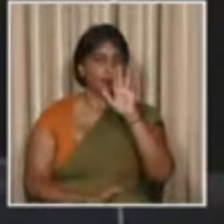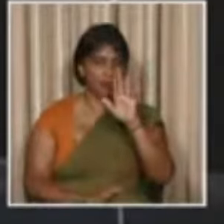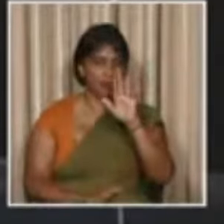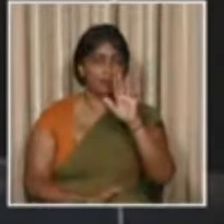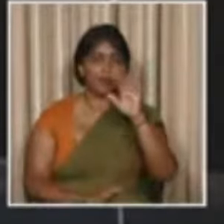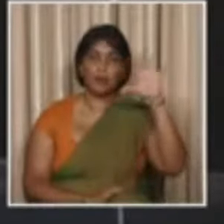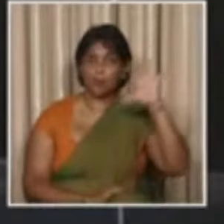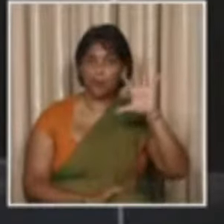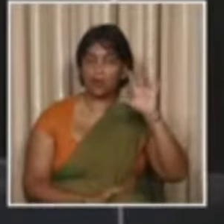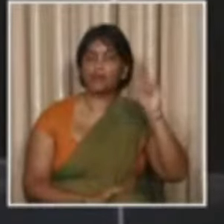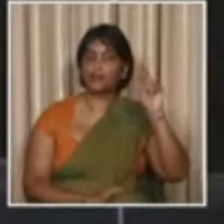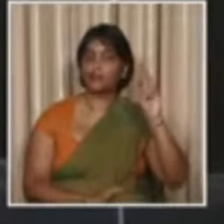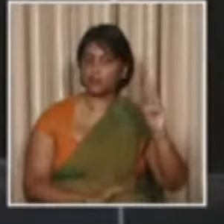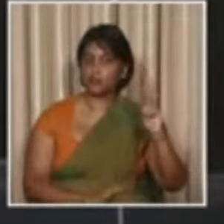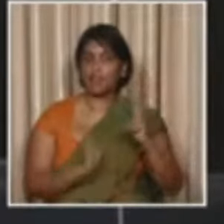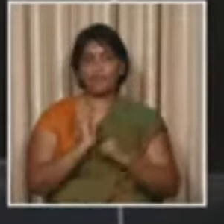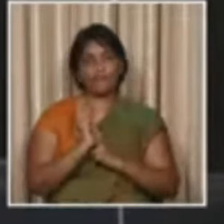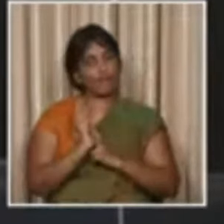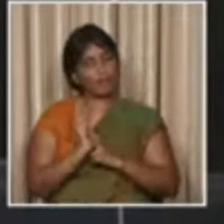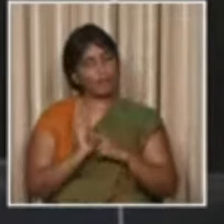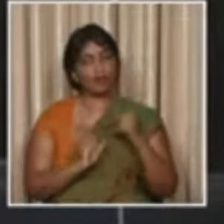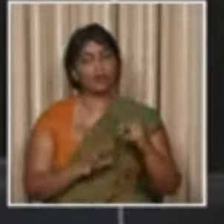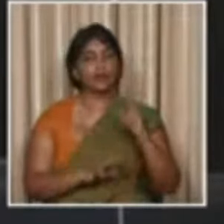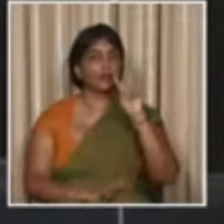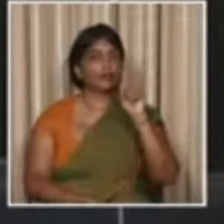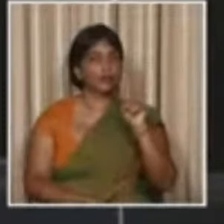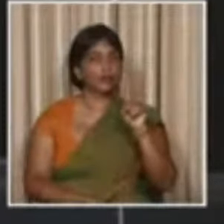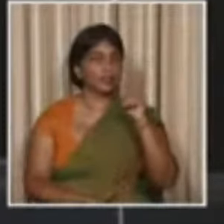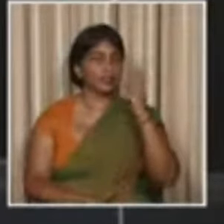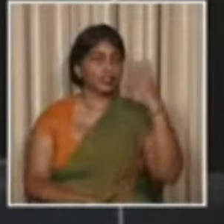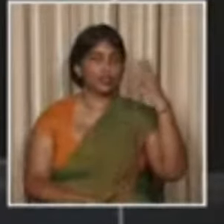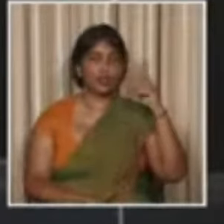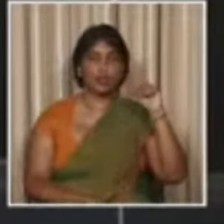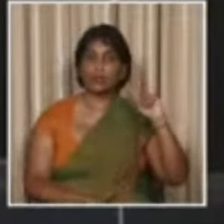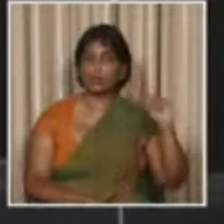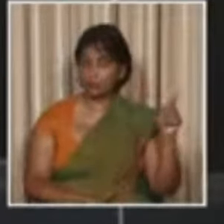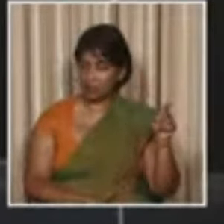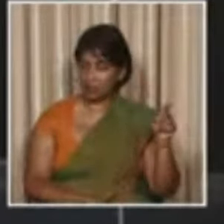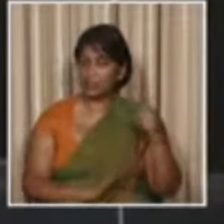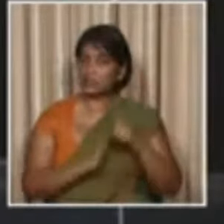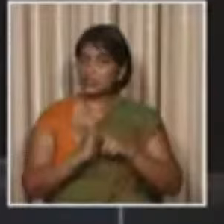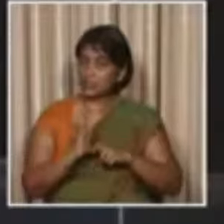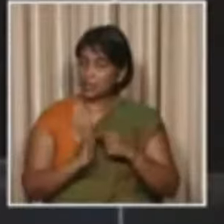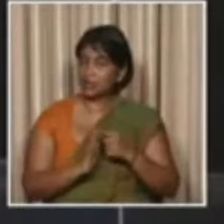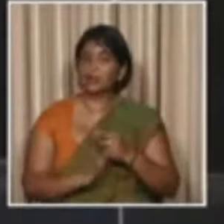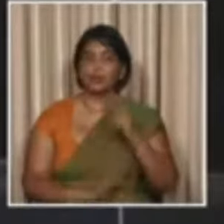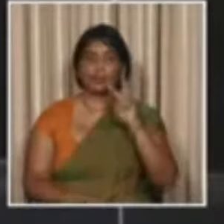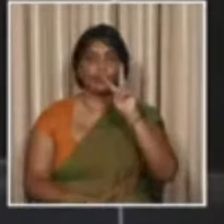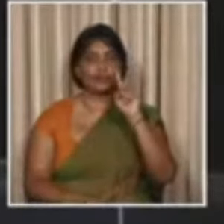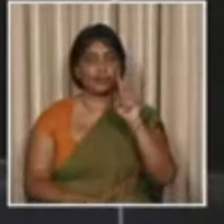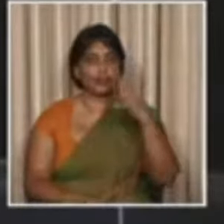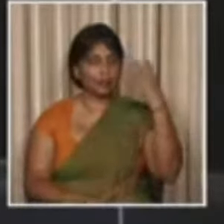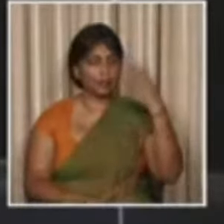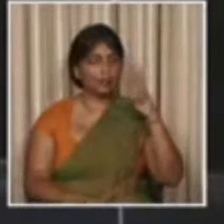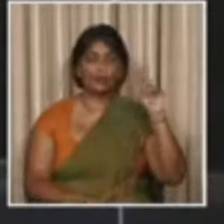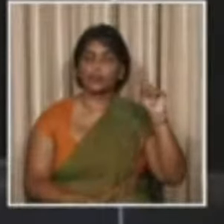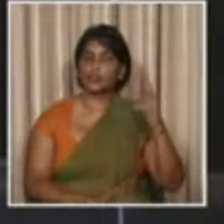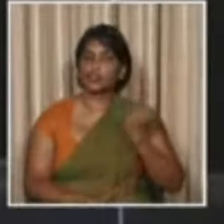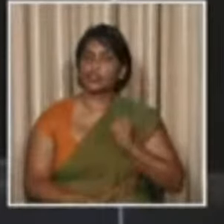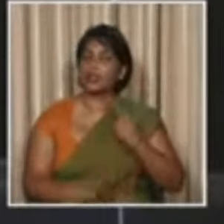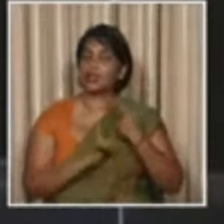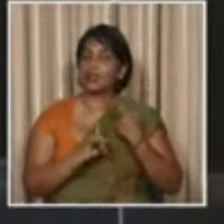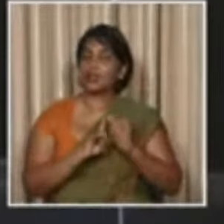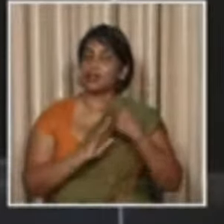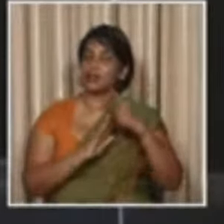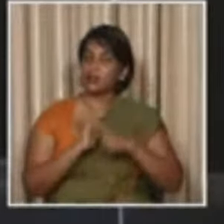2009 5/23 ගරු විමල් රත්නායක මැතිතුමා, 21/3/10 ජයන්ත වීරසිංහ මැතිතුමා, 21/4/21 වෛද්‍ය කාවින්ද